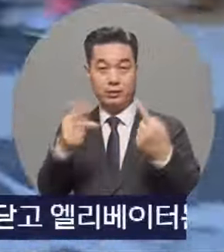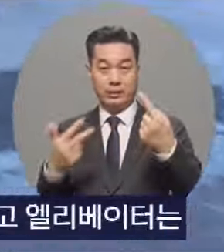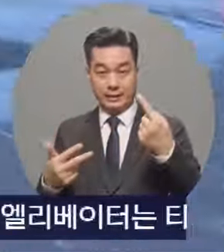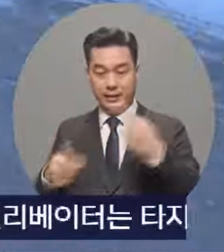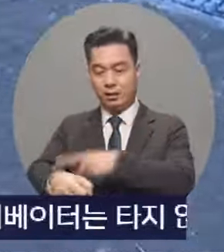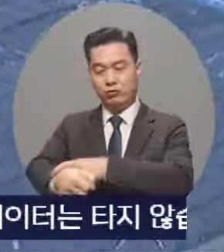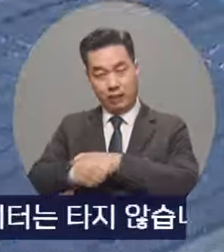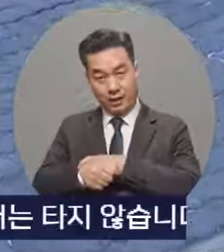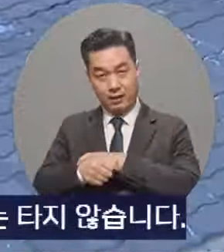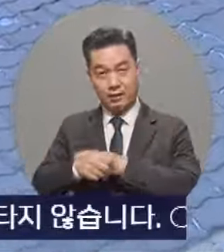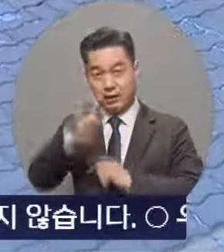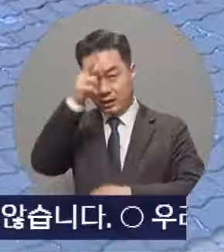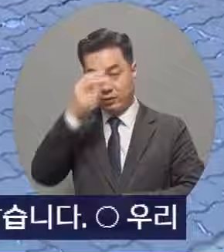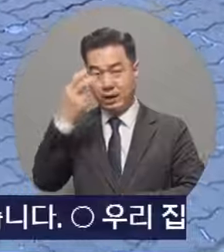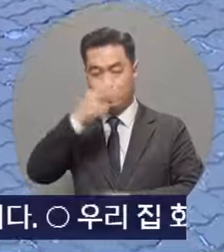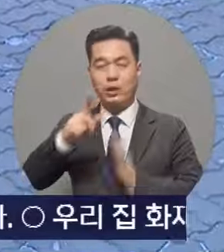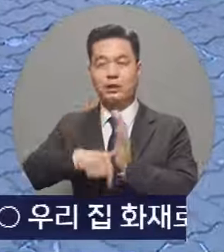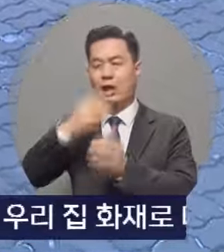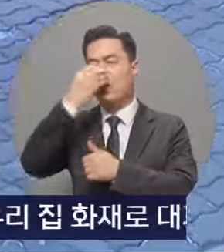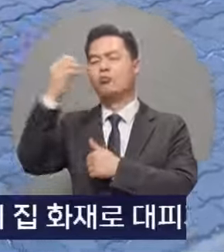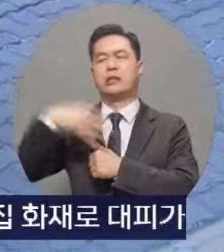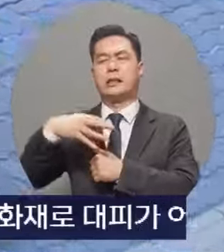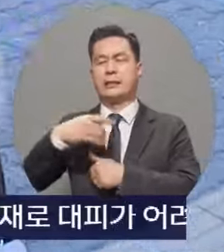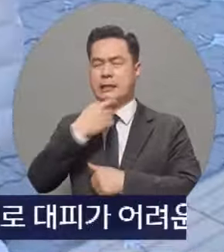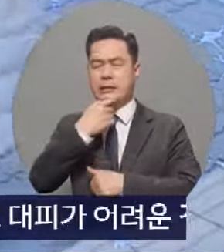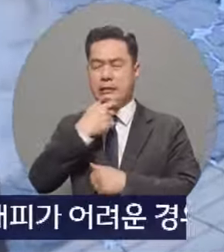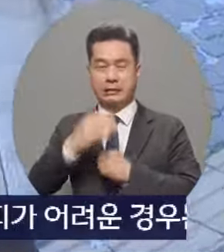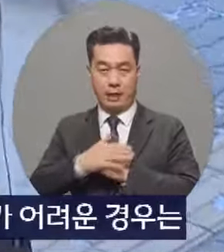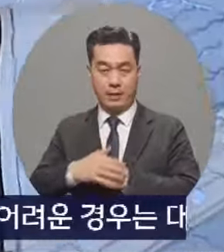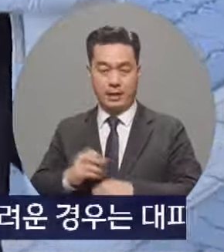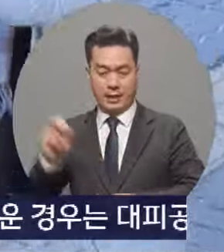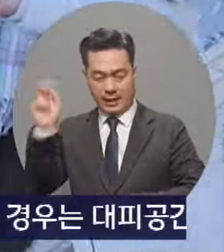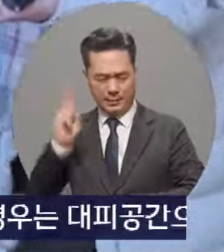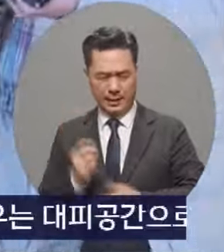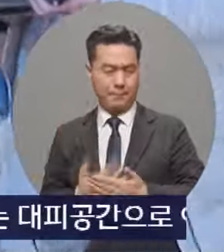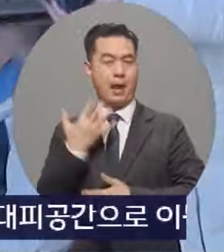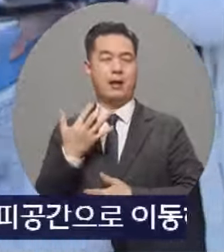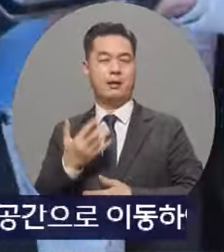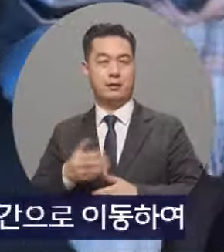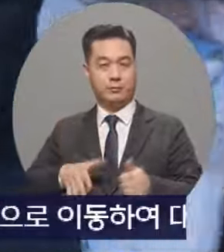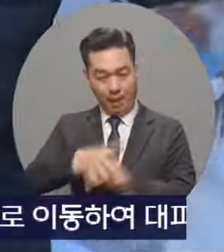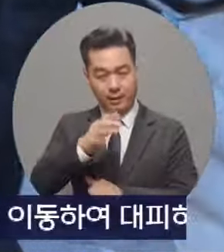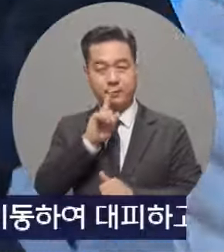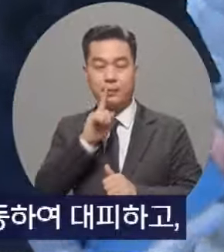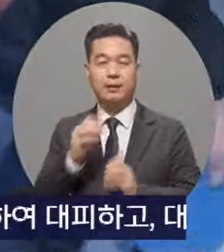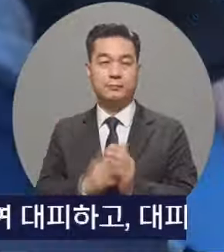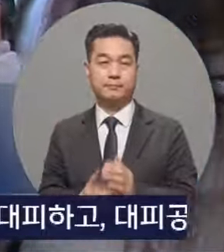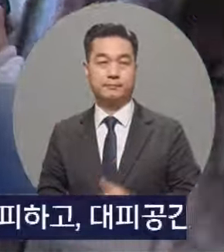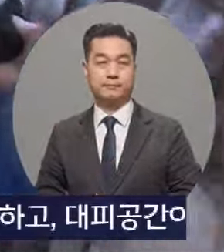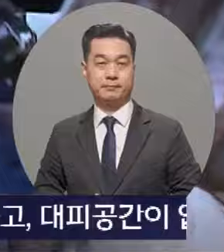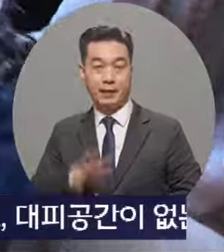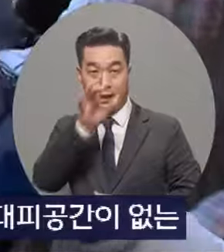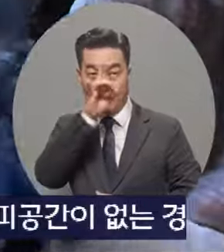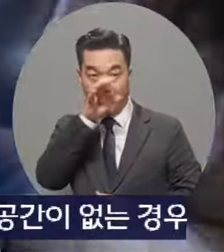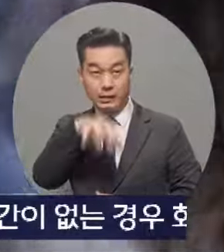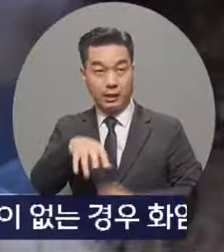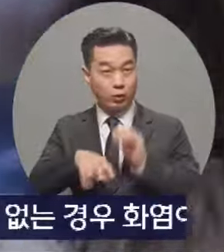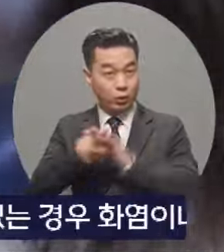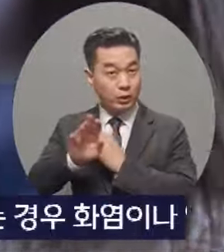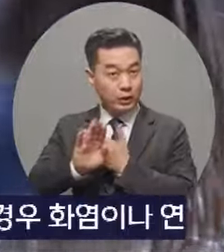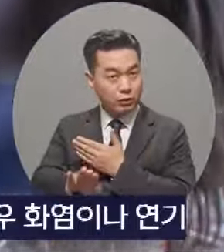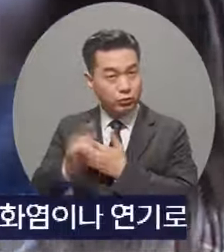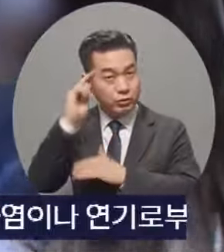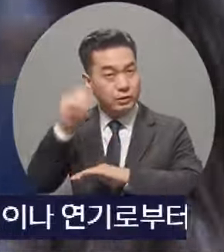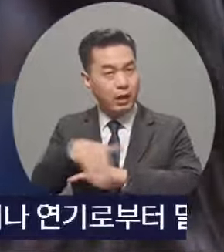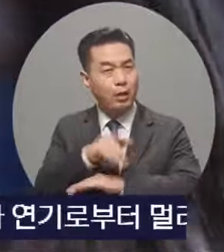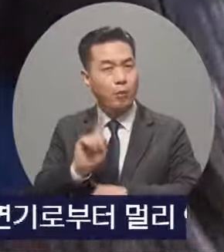경찰 조사에서 무시당해서 그랬다며 줄곧 우발적 범행을 주장하고 있습니다. 강릉으로 도주한 이유는 어떻게 하실 계획이셨어요?